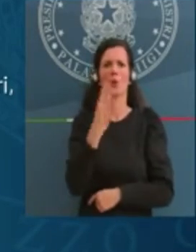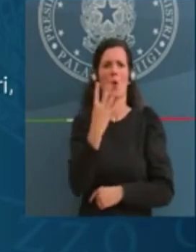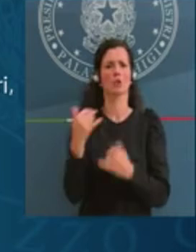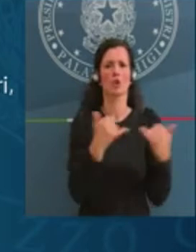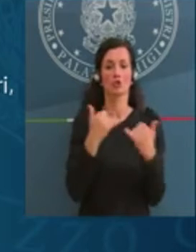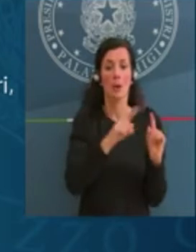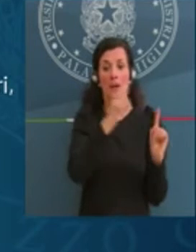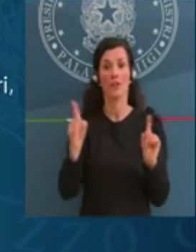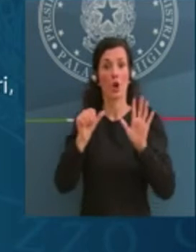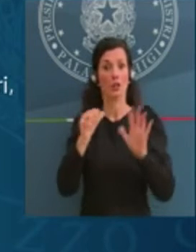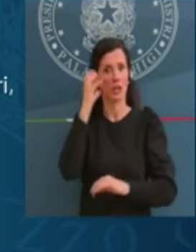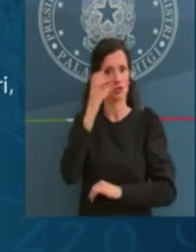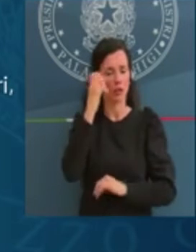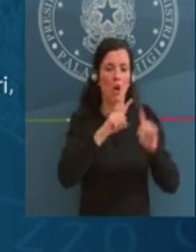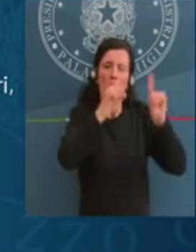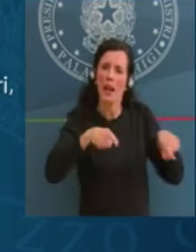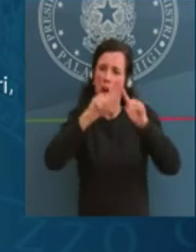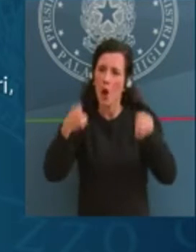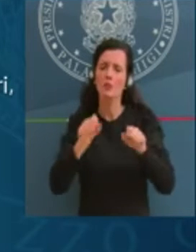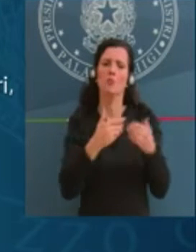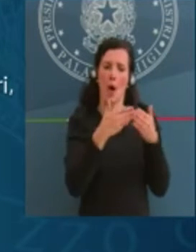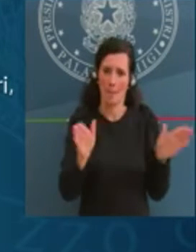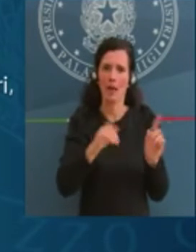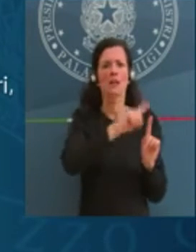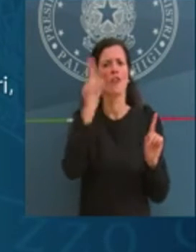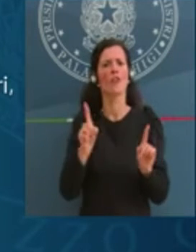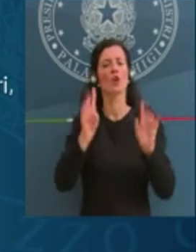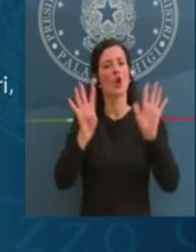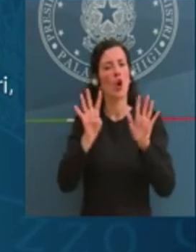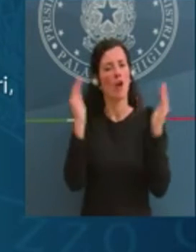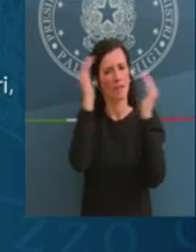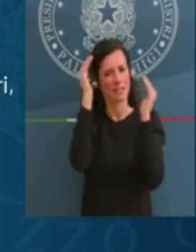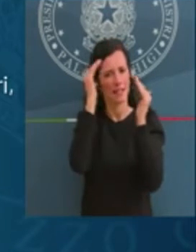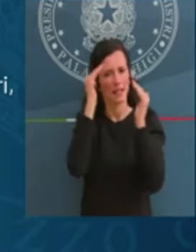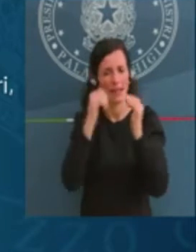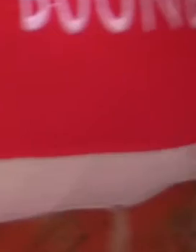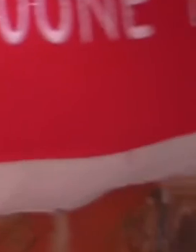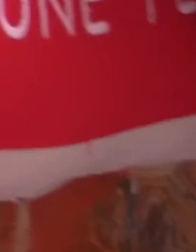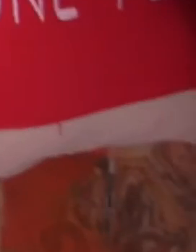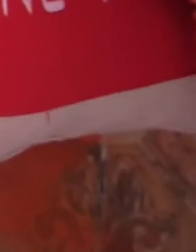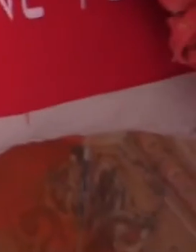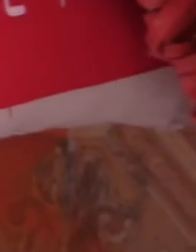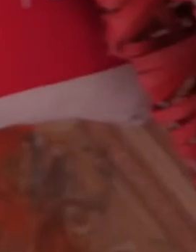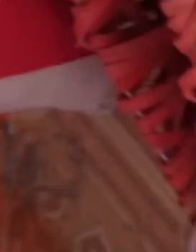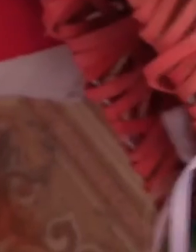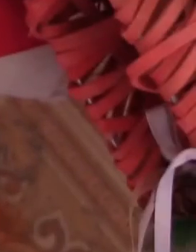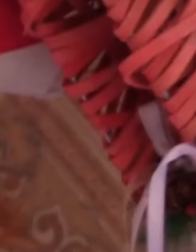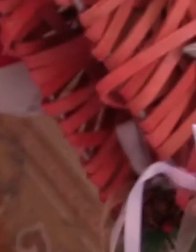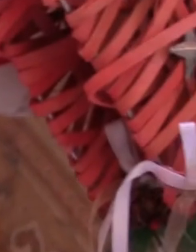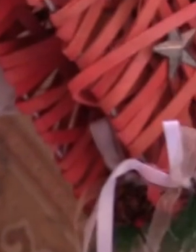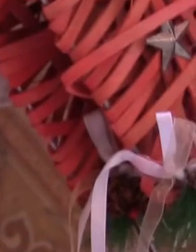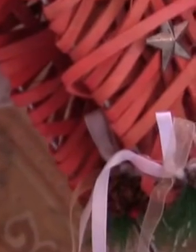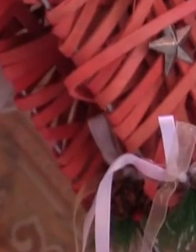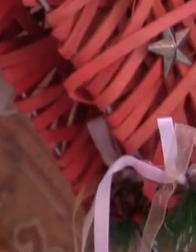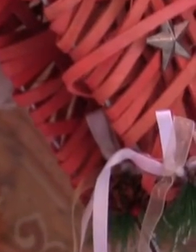alle 21 ma nelle giornate festive e prefestive sono chiusi i mercati e centri commerciali il premier poi raccomanda